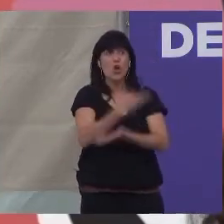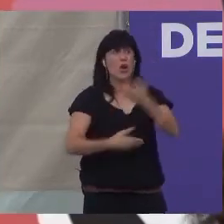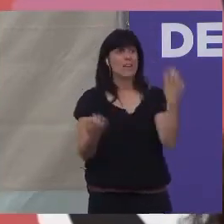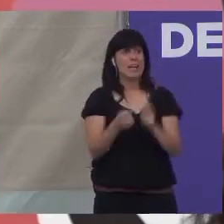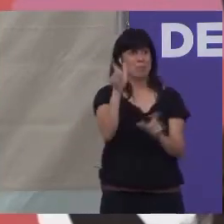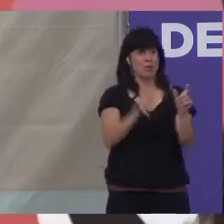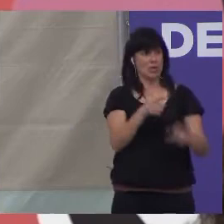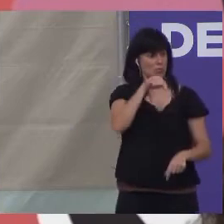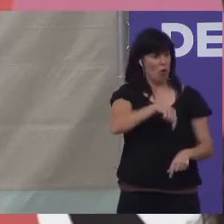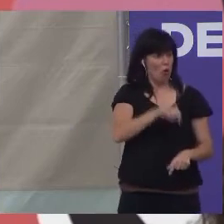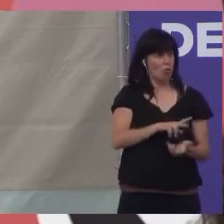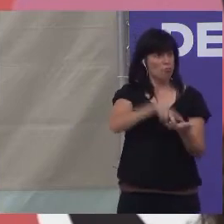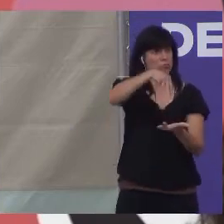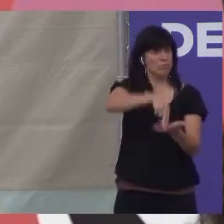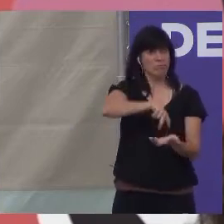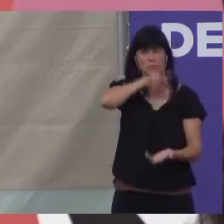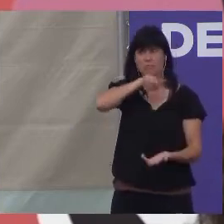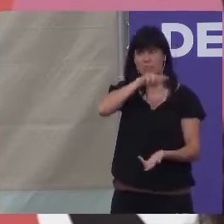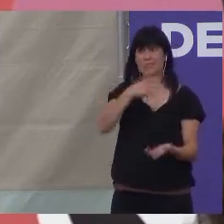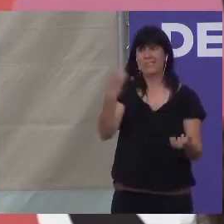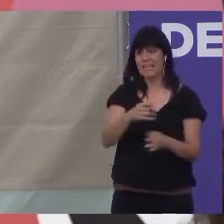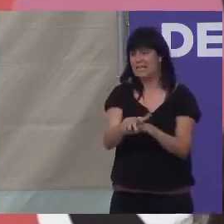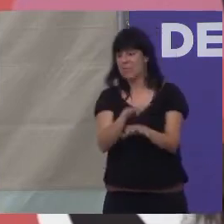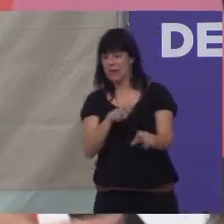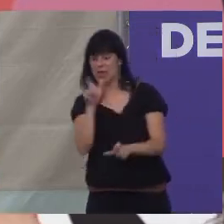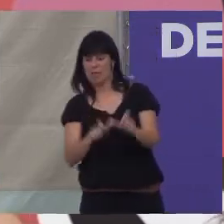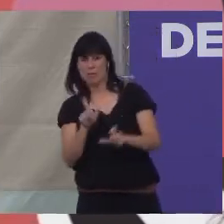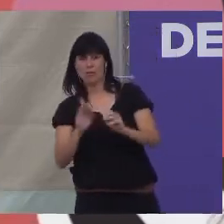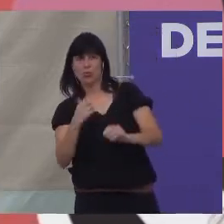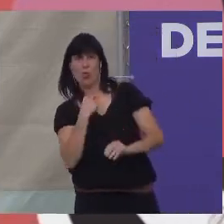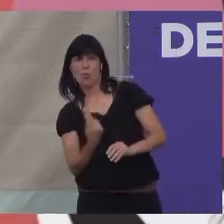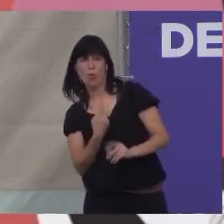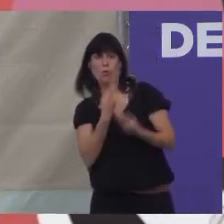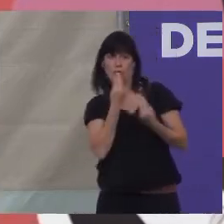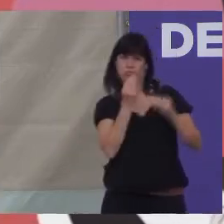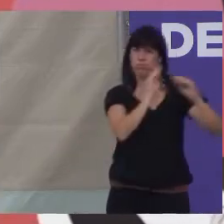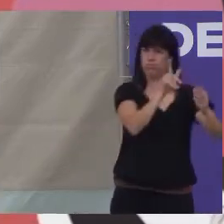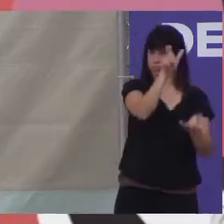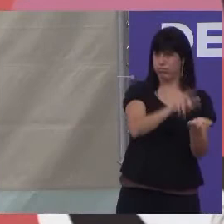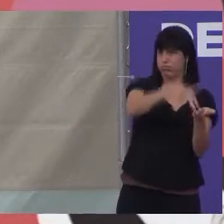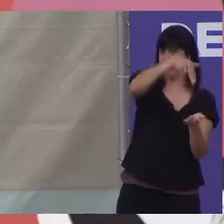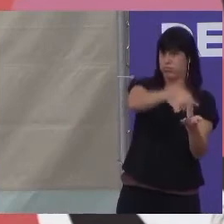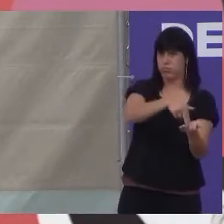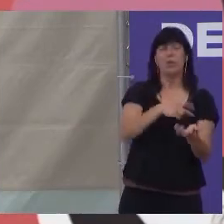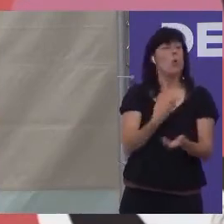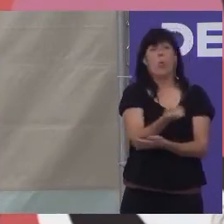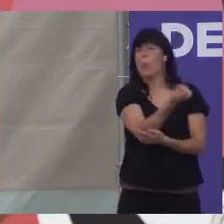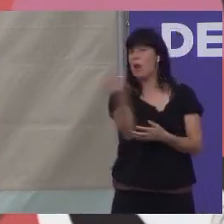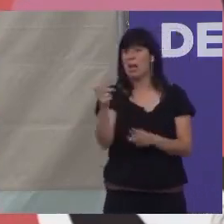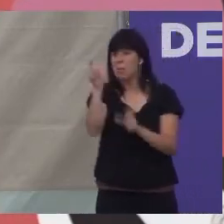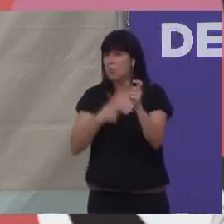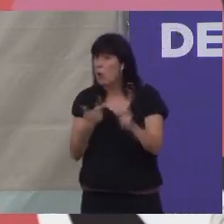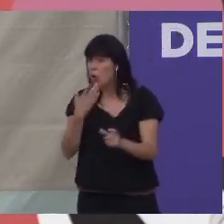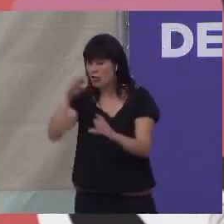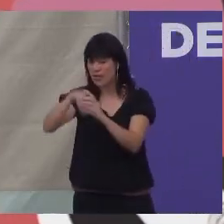que isquen avui siguin les que representen majoritàriament la voluntat de Podem. Qualsevol de les que jo conec del cercle sectorial servirà per